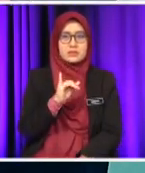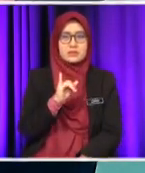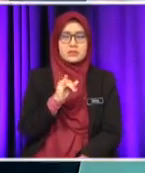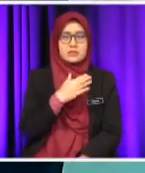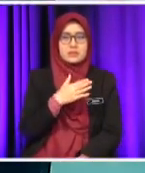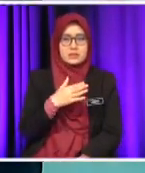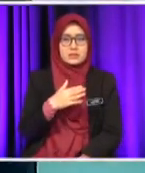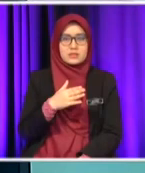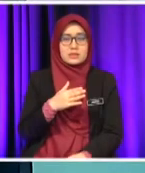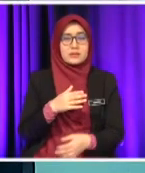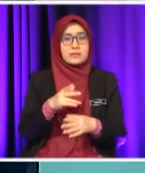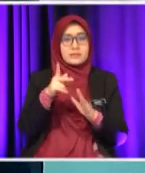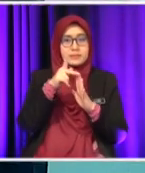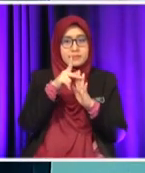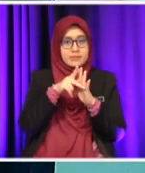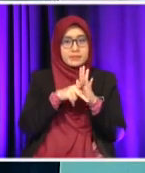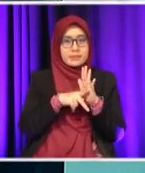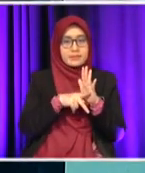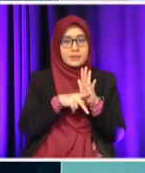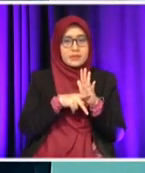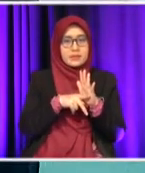kita beri penapis air